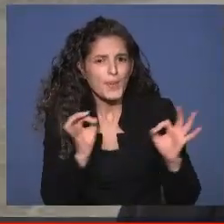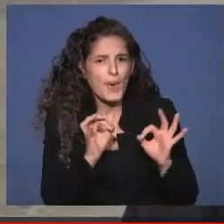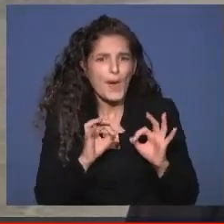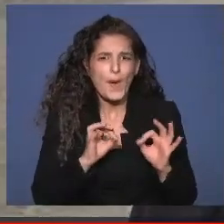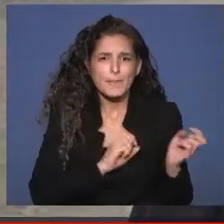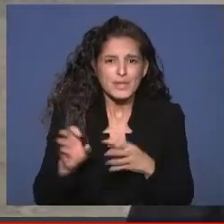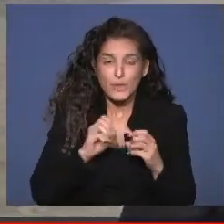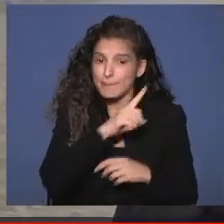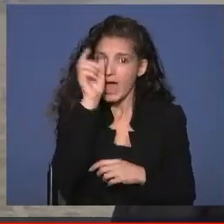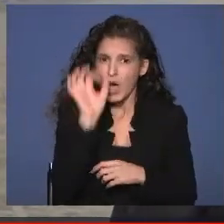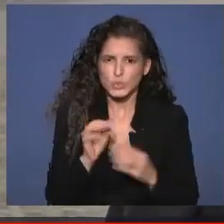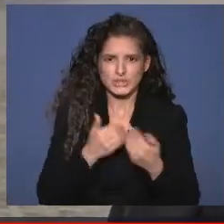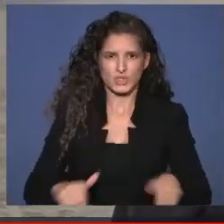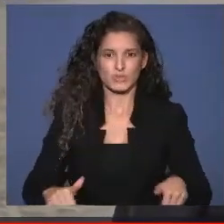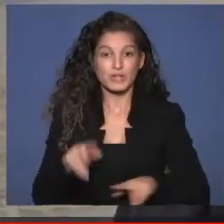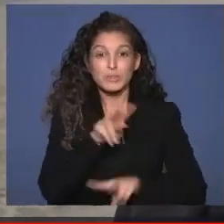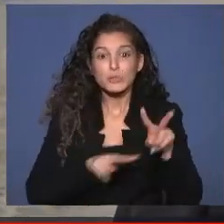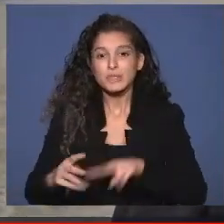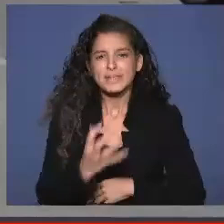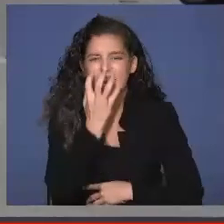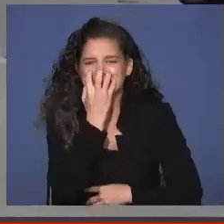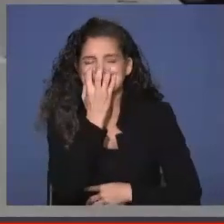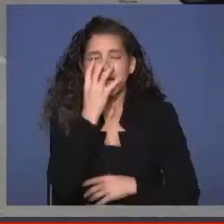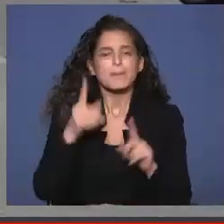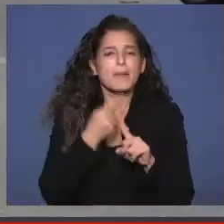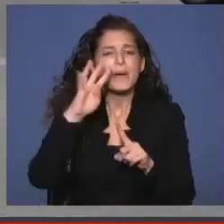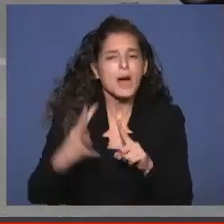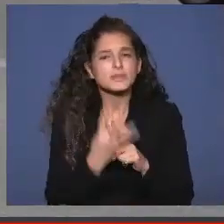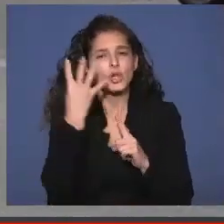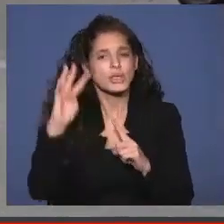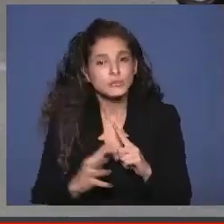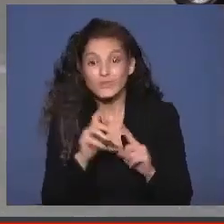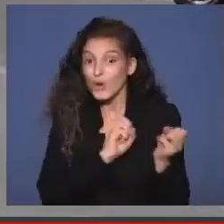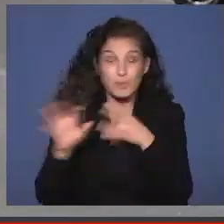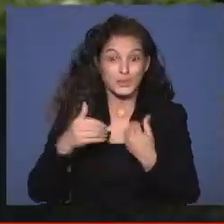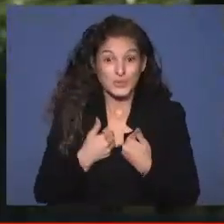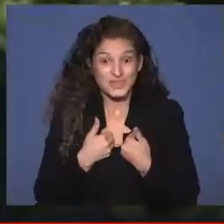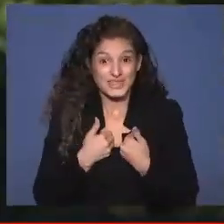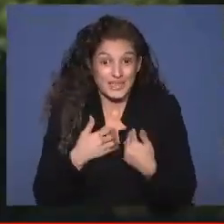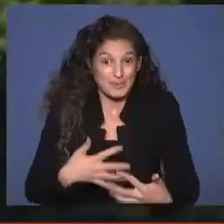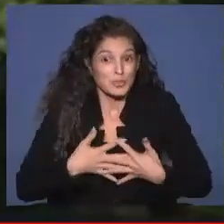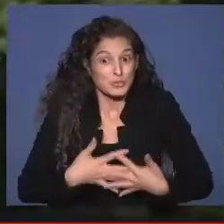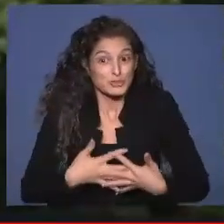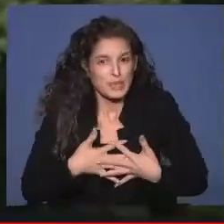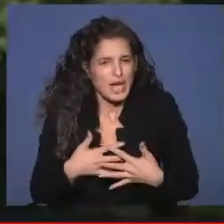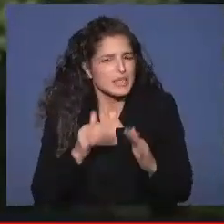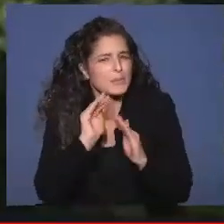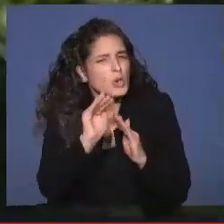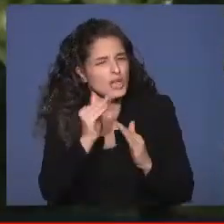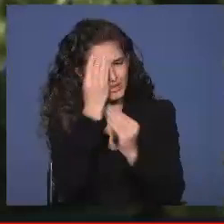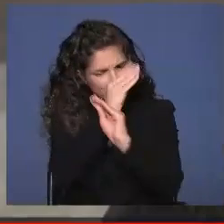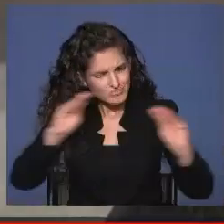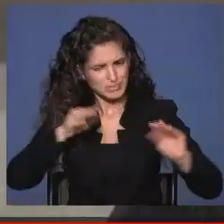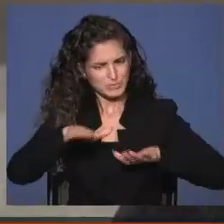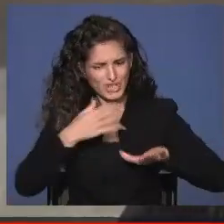נכות, ואני מטופלת עם אינלציות כל 4 שעות. ולא פינו אותי, אני רק מונשמים. אני פונה עכשיו לממשלת